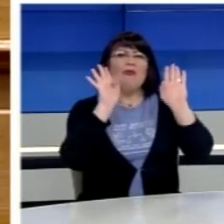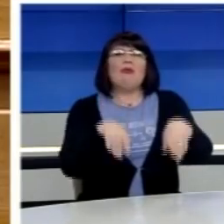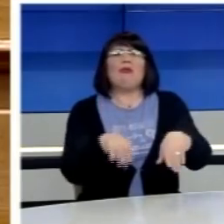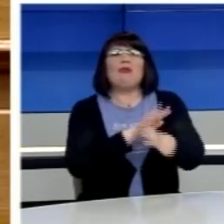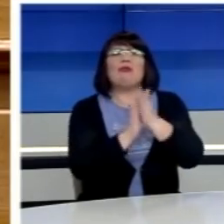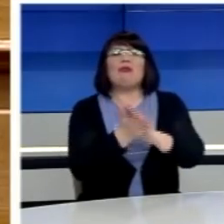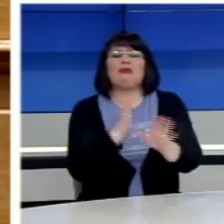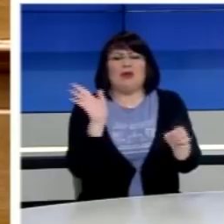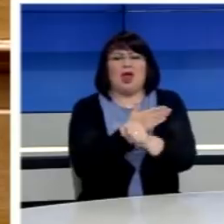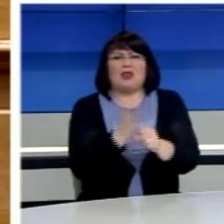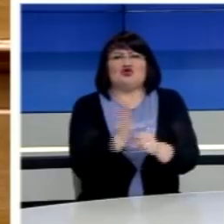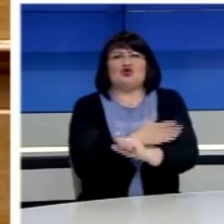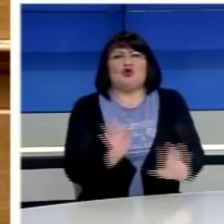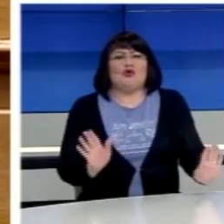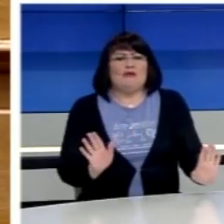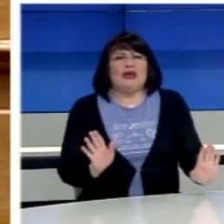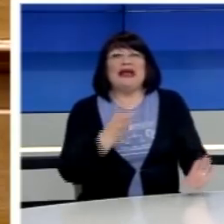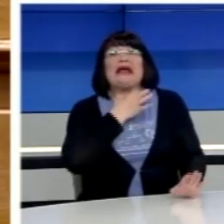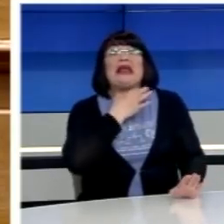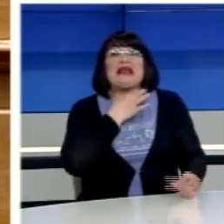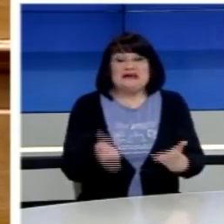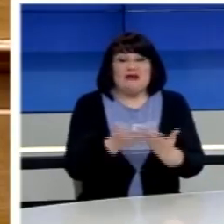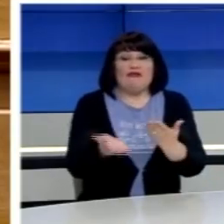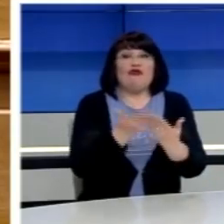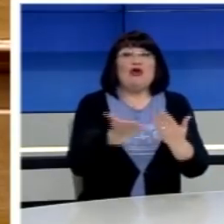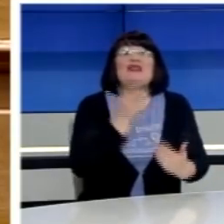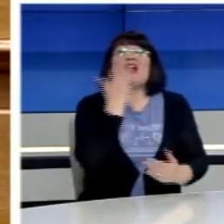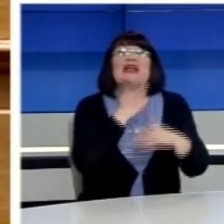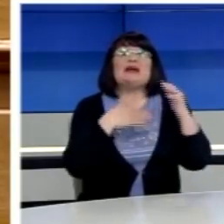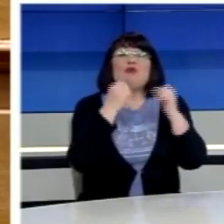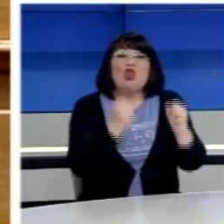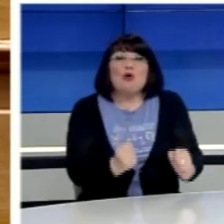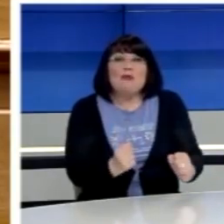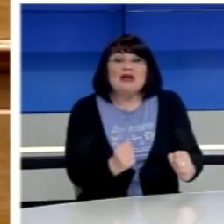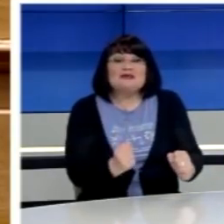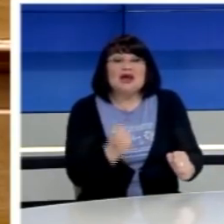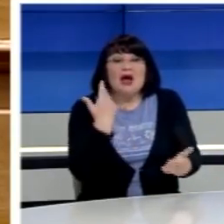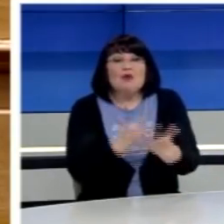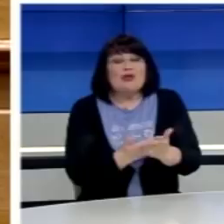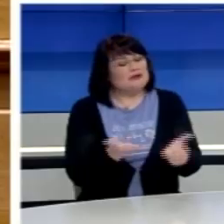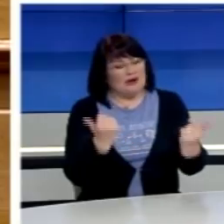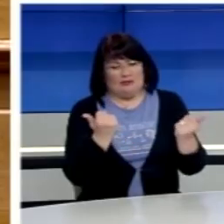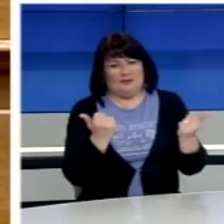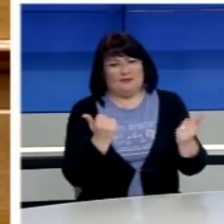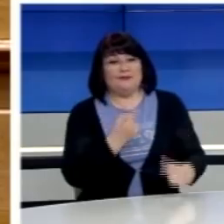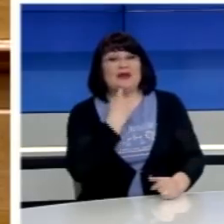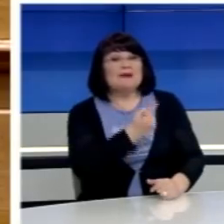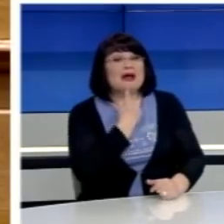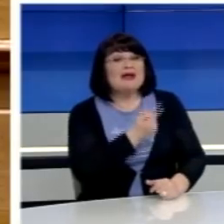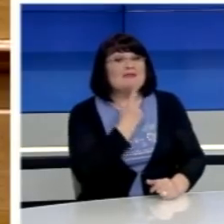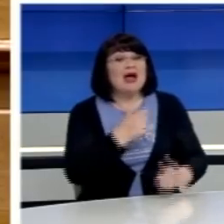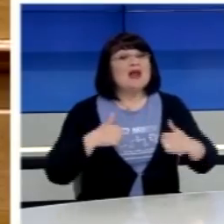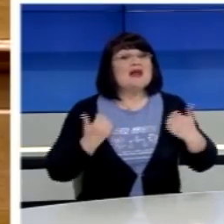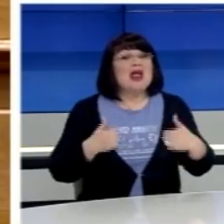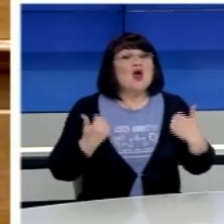κεντρικές παρεμβάσεις για την ενίσχυση των σχολικών υποδομών. Κυρίες και κύριοι, σας το έχουμε πει, η